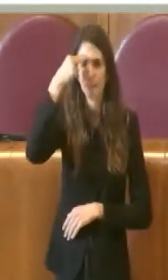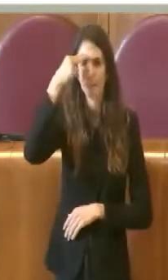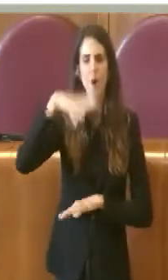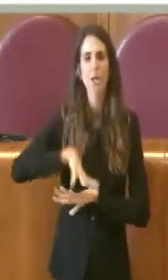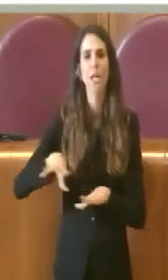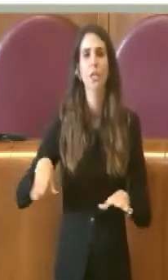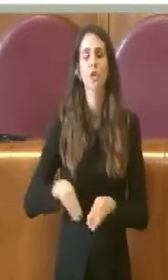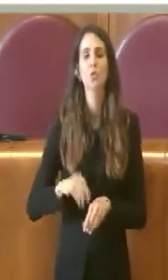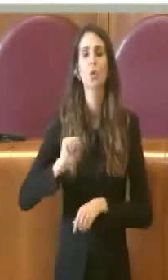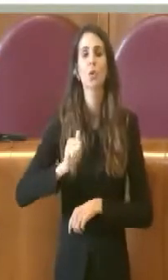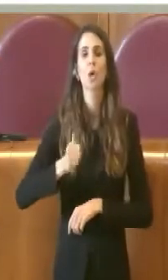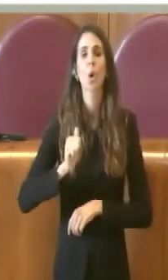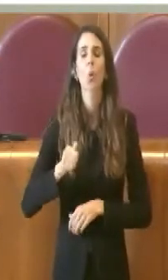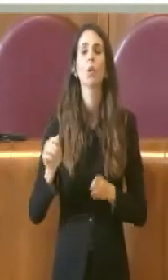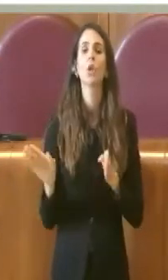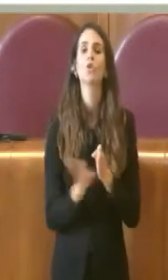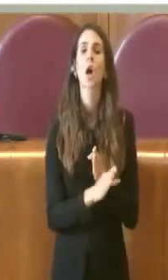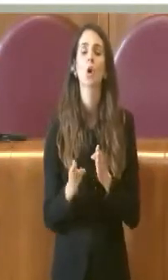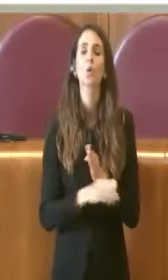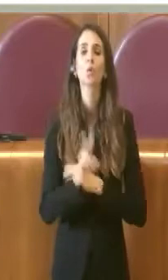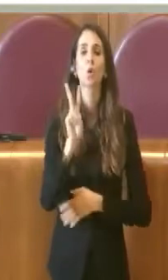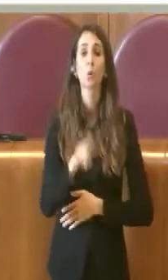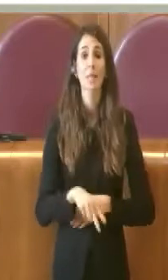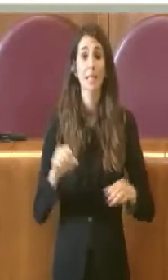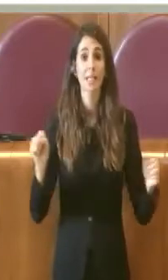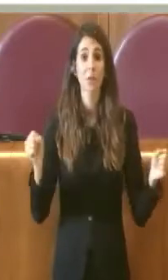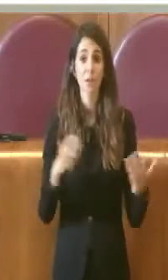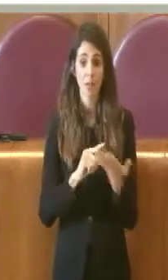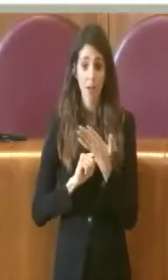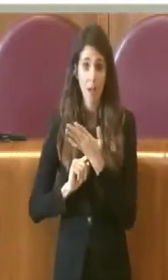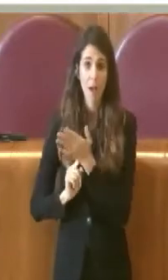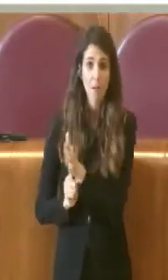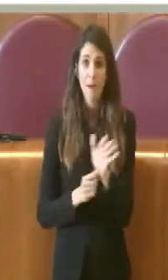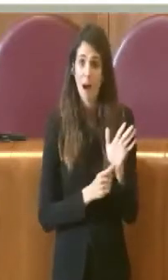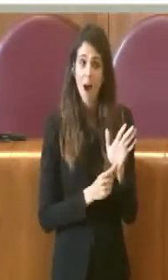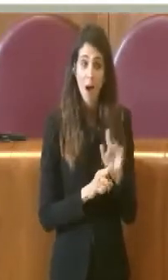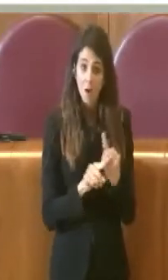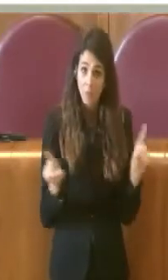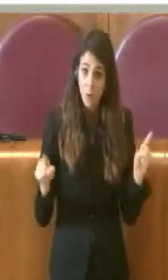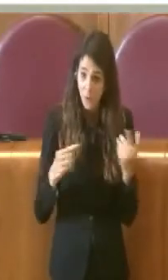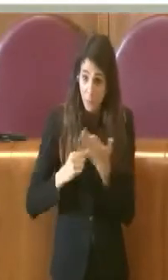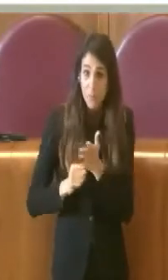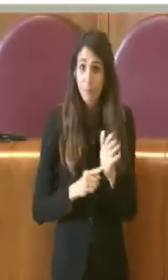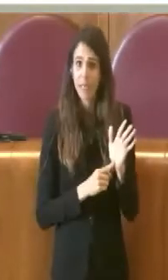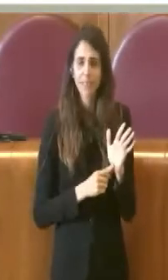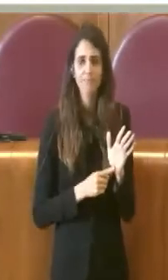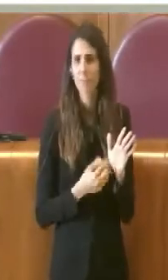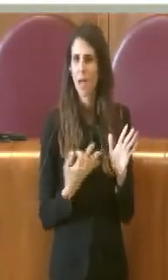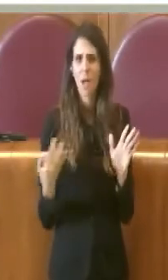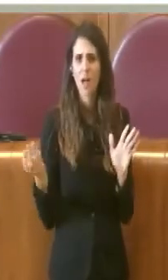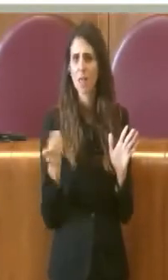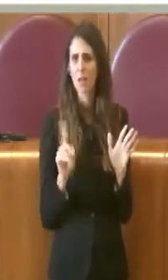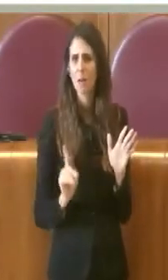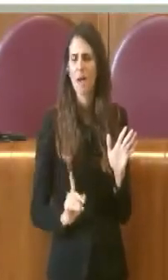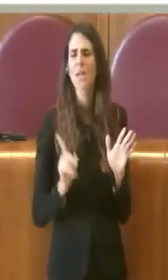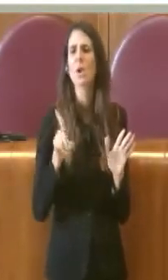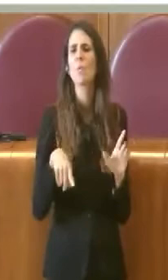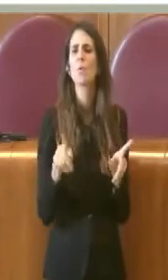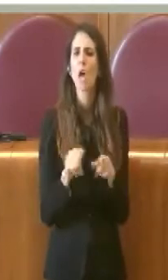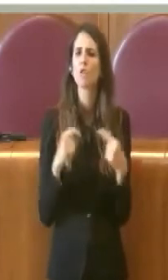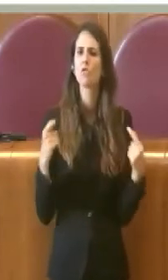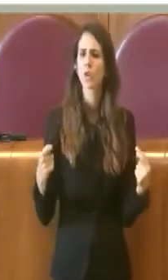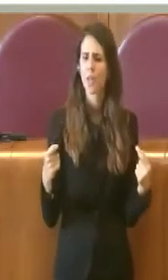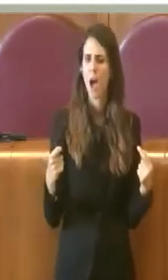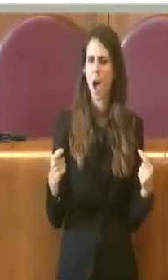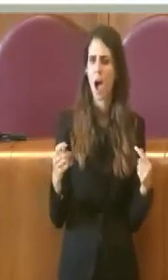2017, ebbene, lo dico che è strumentale, ma lo hanno fatto anche i giornali.